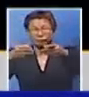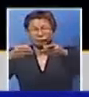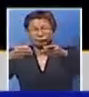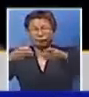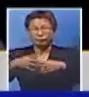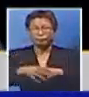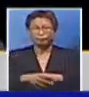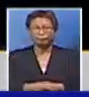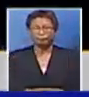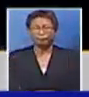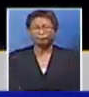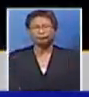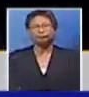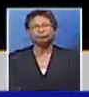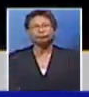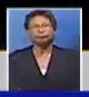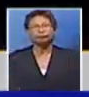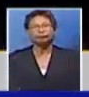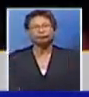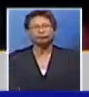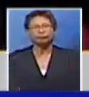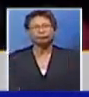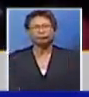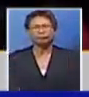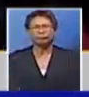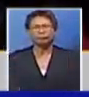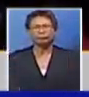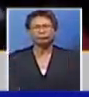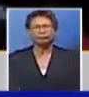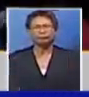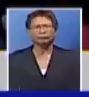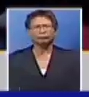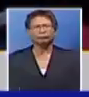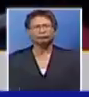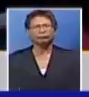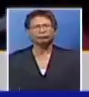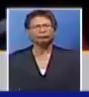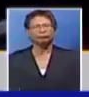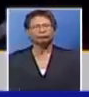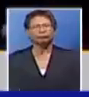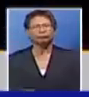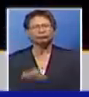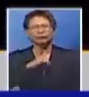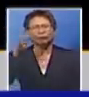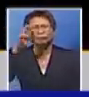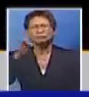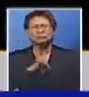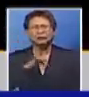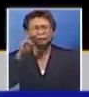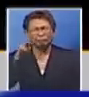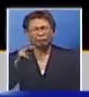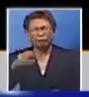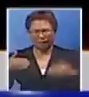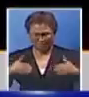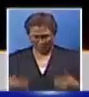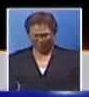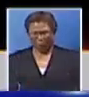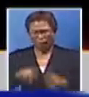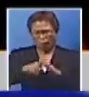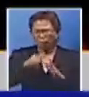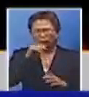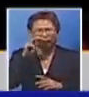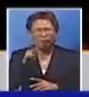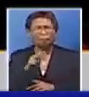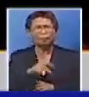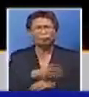Kalau jumpa dia. Dan itu panggil polis dan Pakcik angkat ke nampak je punya jasad dia bawah? Mula tak nampak sebab